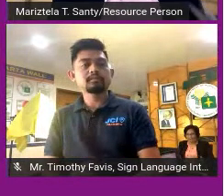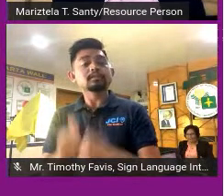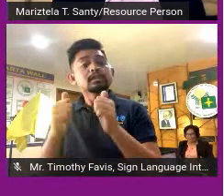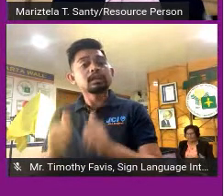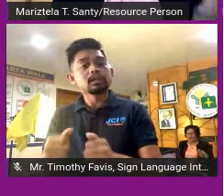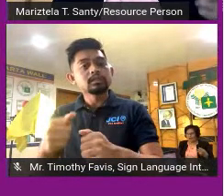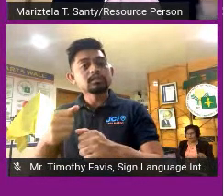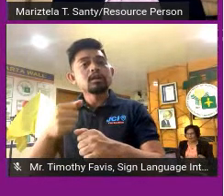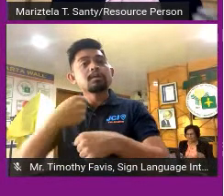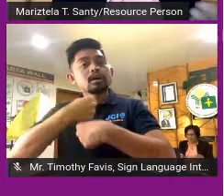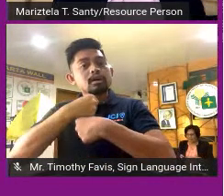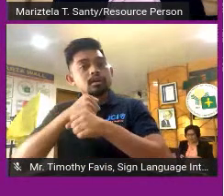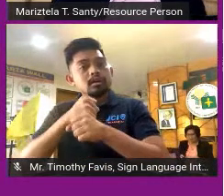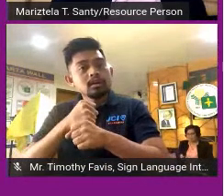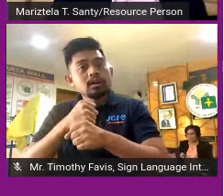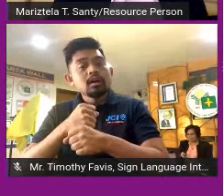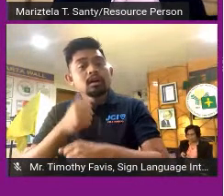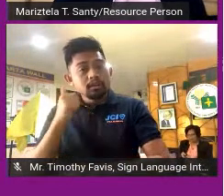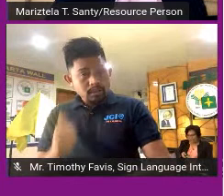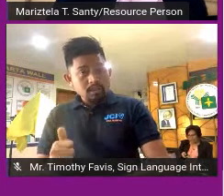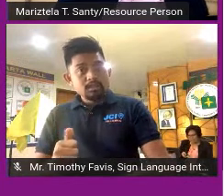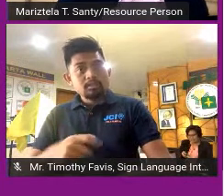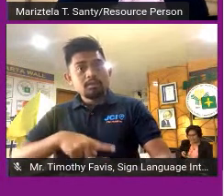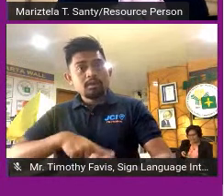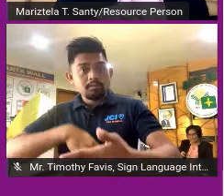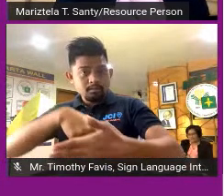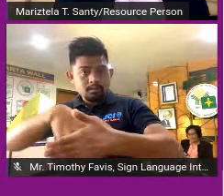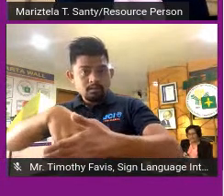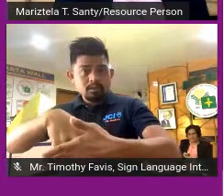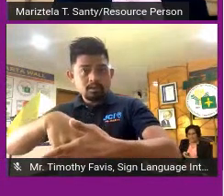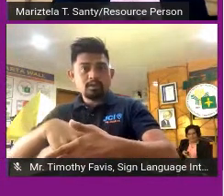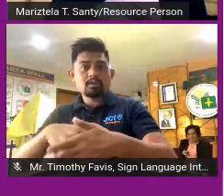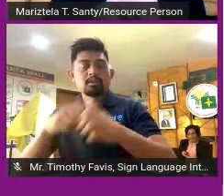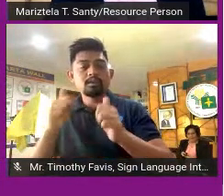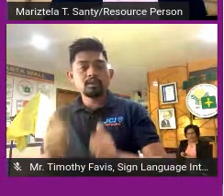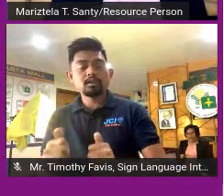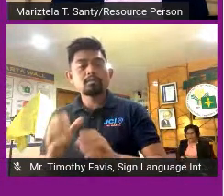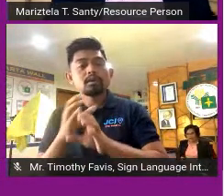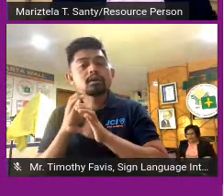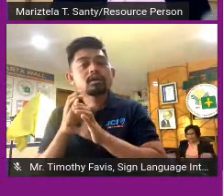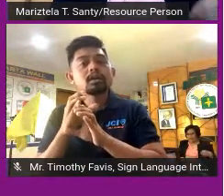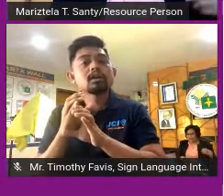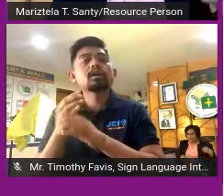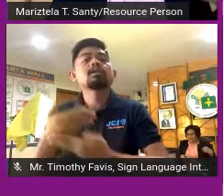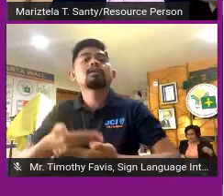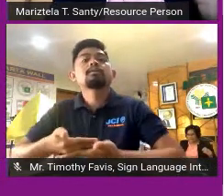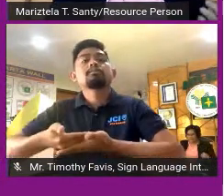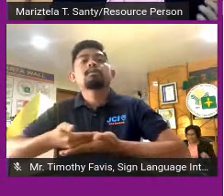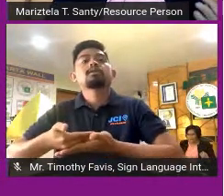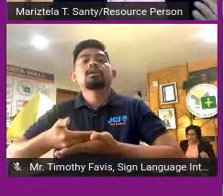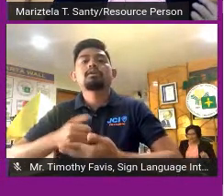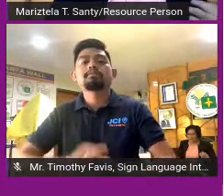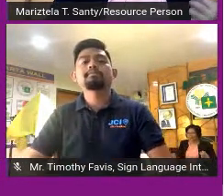ang babae lang po ang pwedeng magbuntis. And tayo lang ang